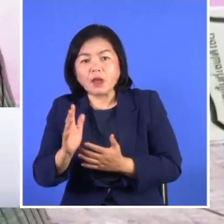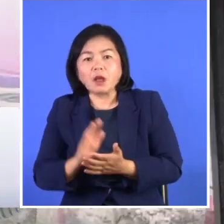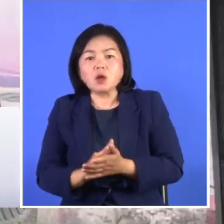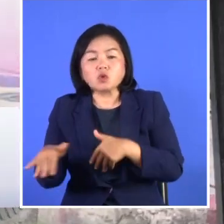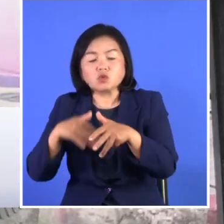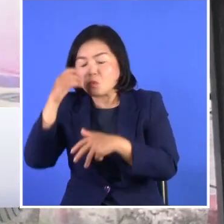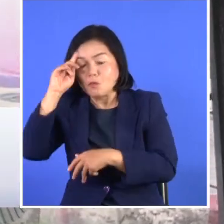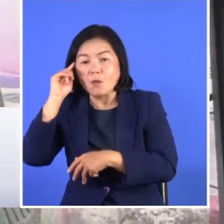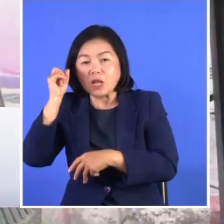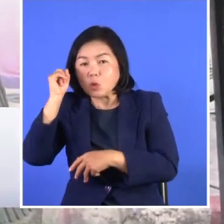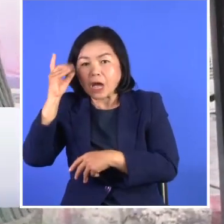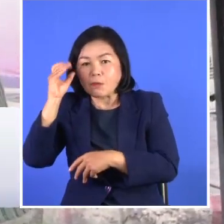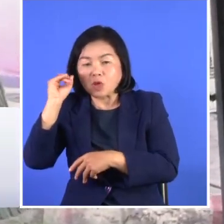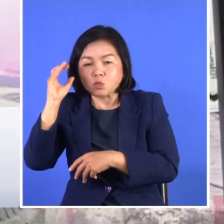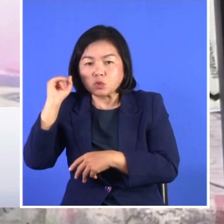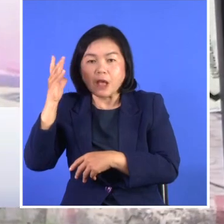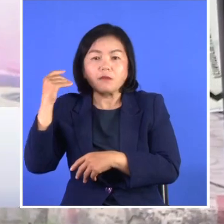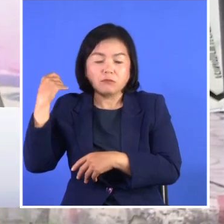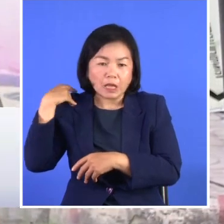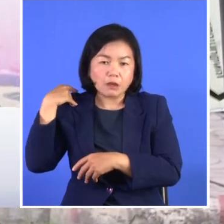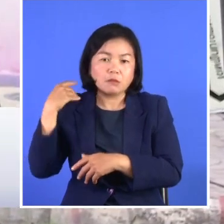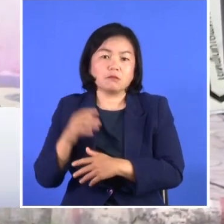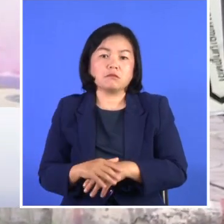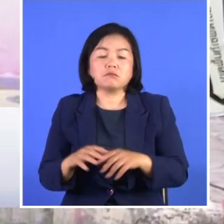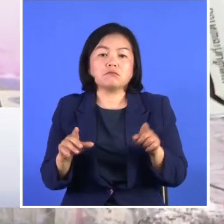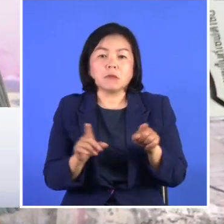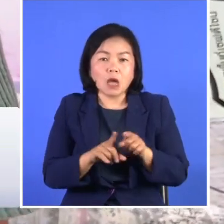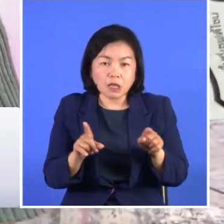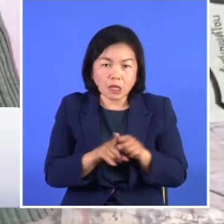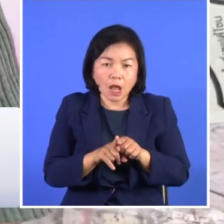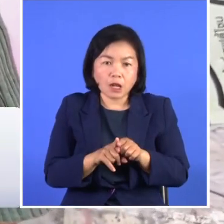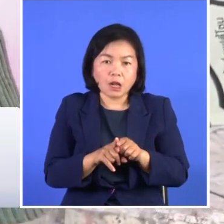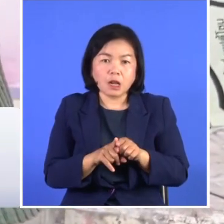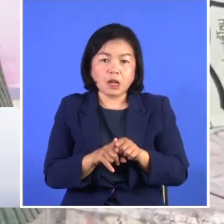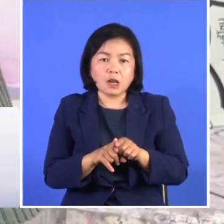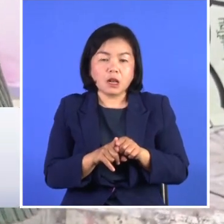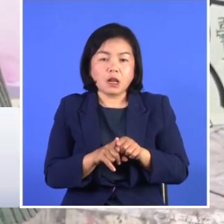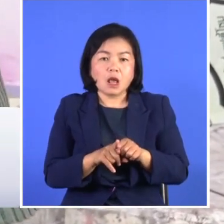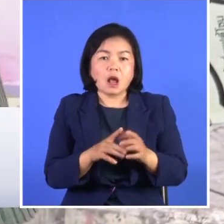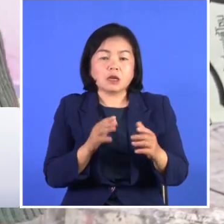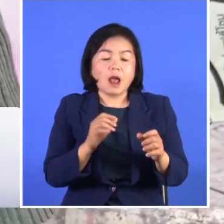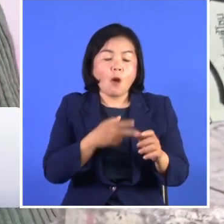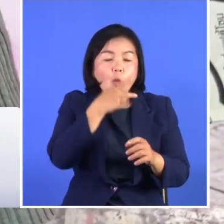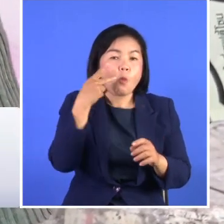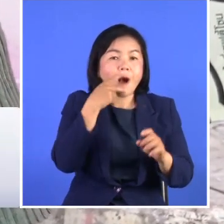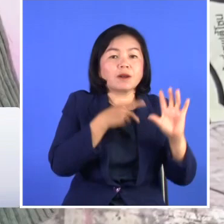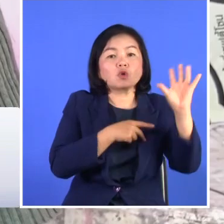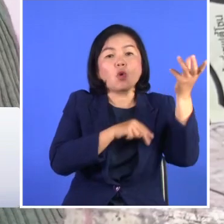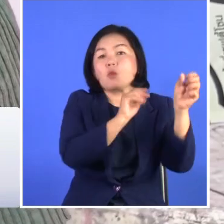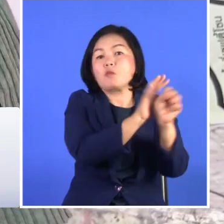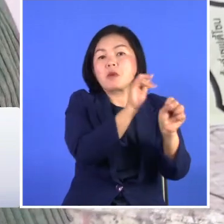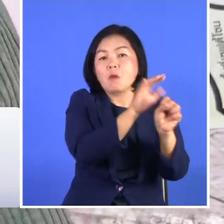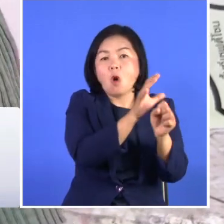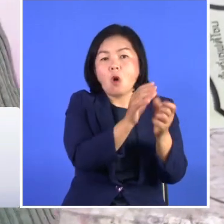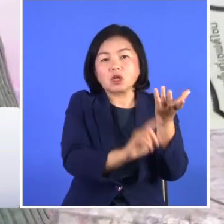ย คุณผู้ชมฮะมันก็เข้าหลักอุปสงค์อุปทานแหละครับความต้องการสูงผลผลิตต่ำอย่างเงี้ยบ้านเราในหลายปีที่ผ่านมา